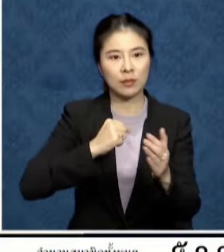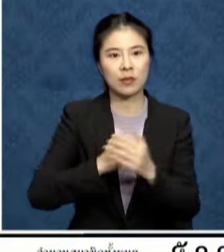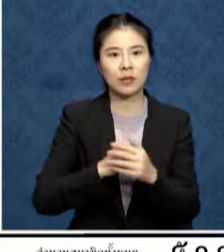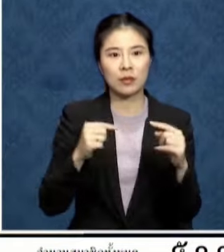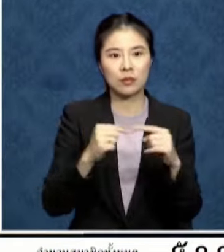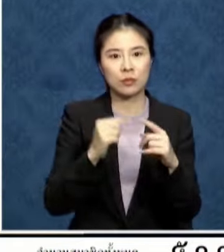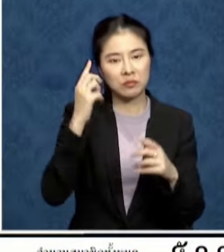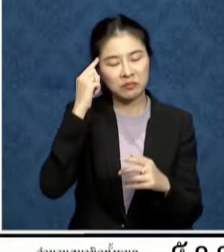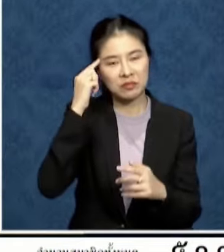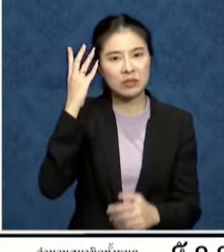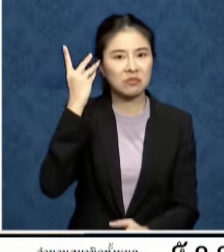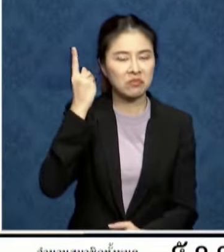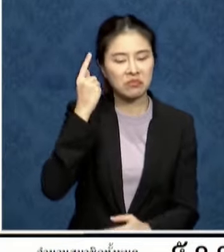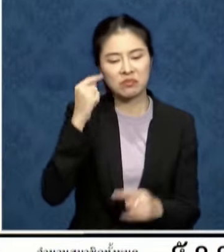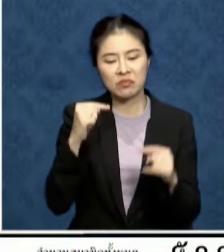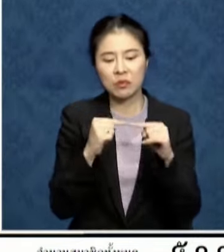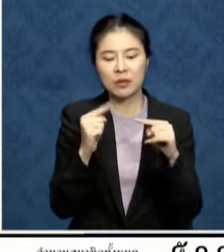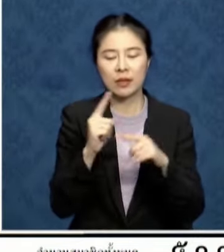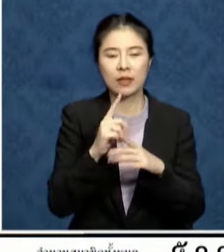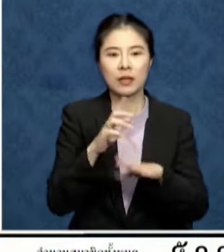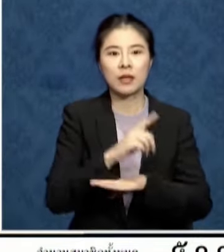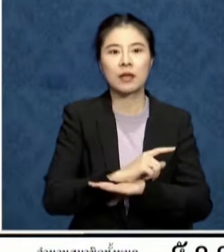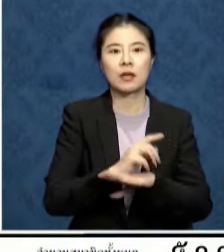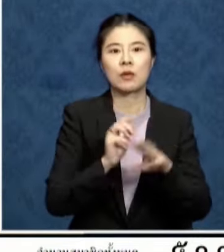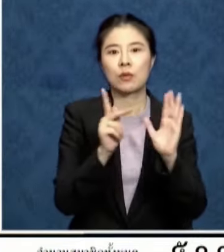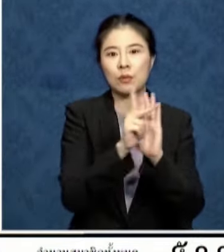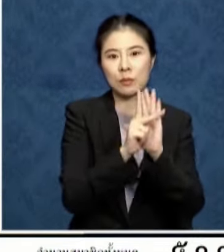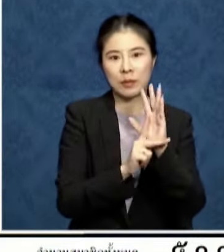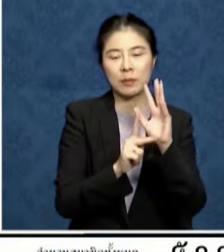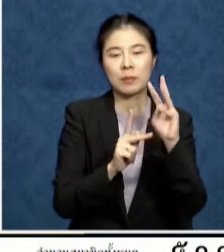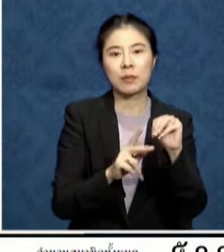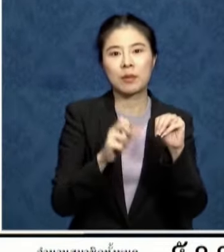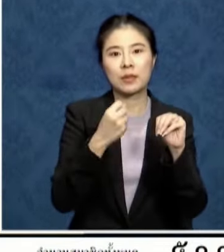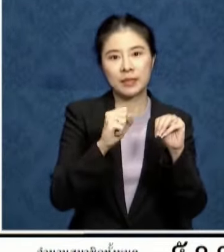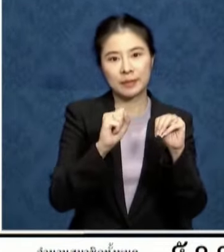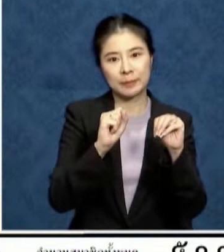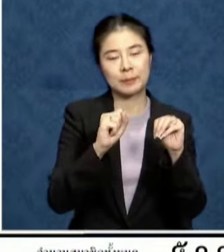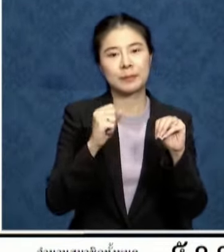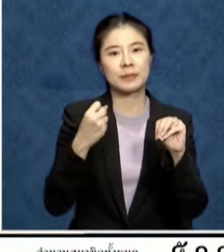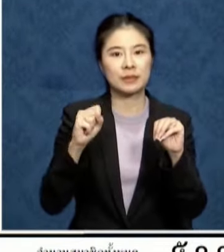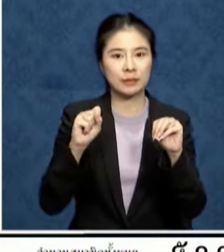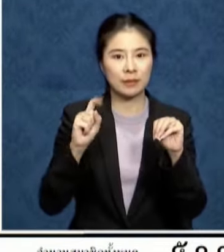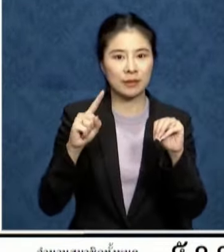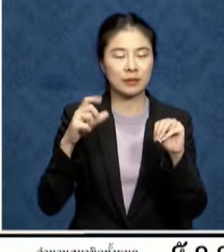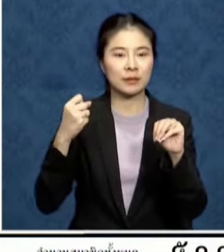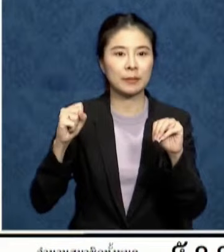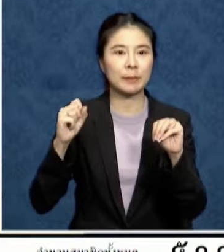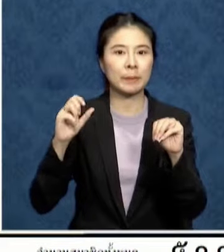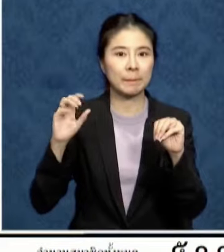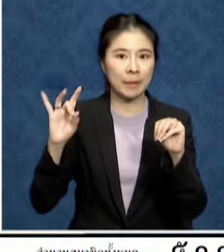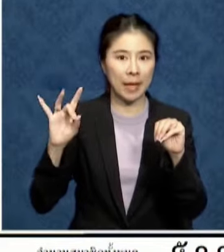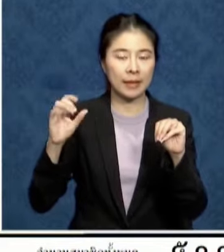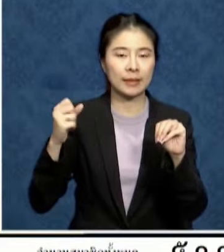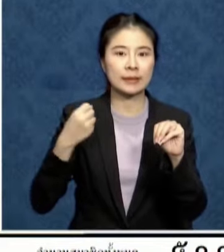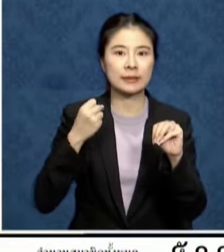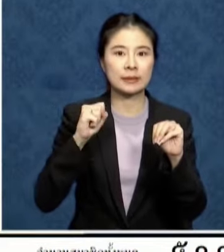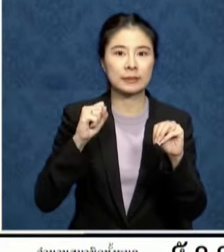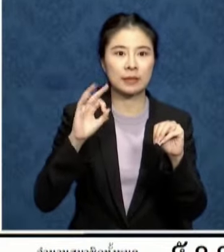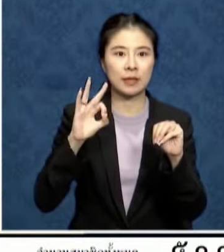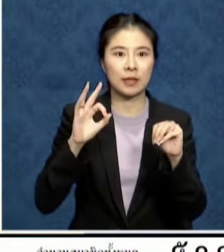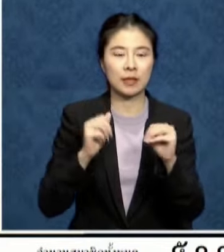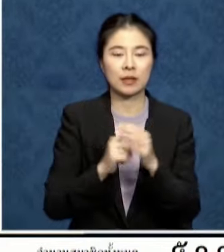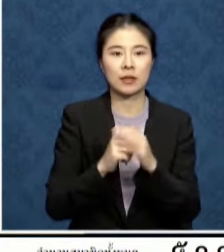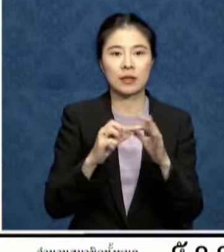า10ถึง11ครับเกี่ยวกับกรอบในการกำหนดวันออกเสียงมาตรา18เกี่ยวกับการกำหนดเขตออกเสียงมาตรา19เกี่ยวกับการกำหนดหน่วยออกเสียงและที่